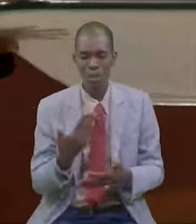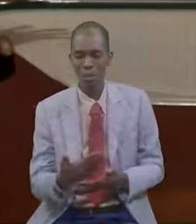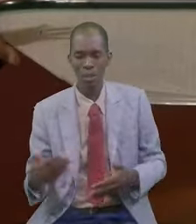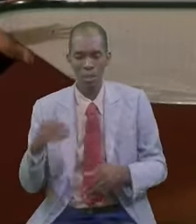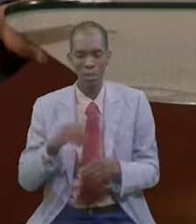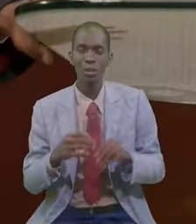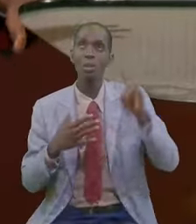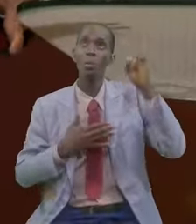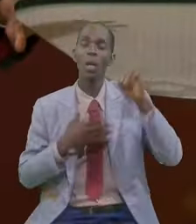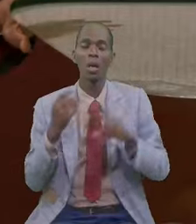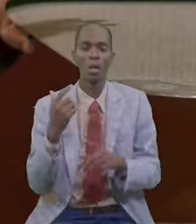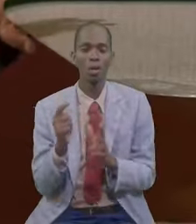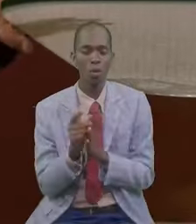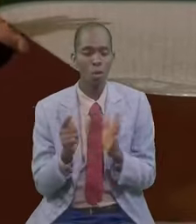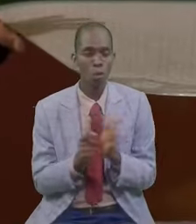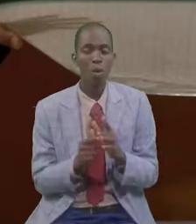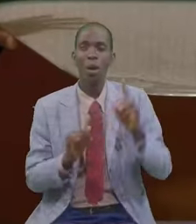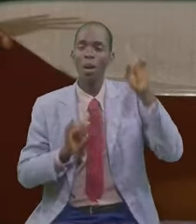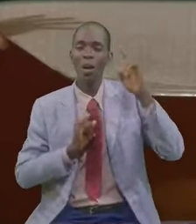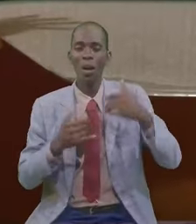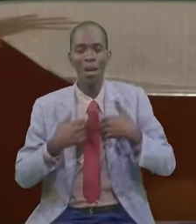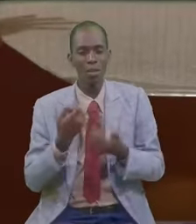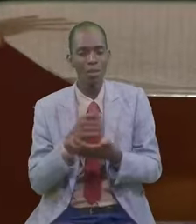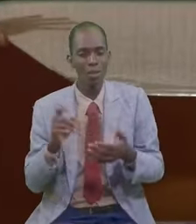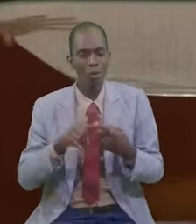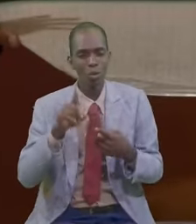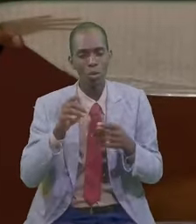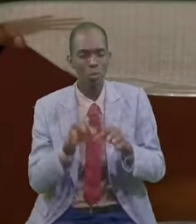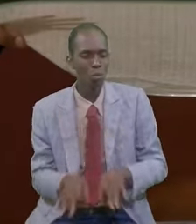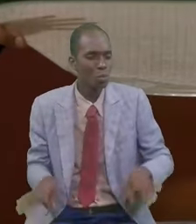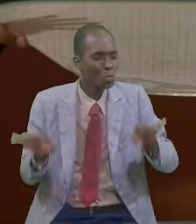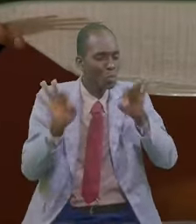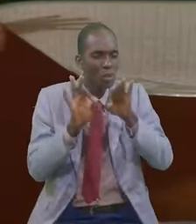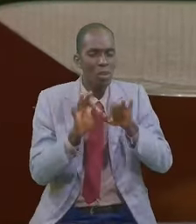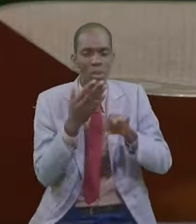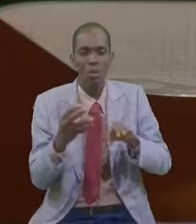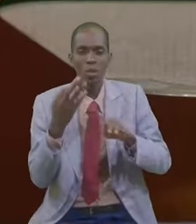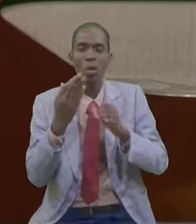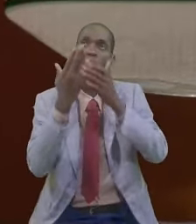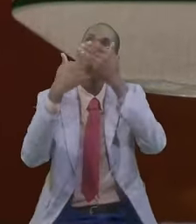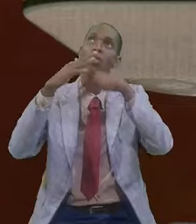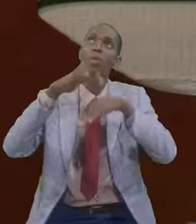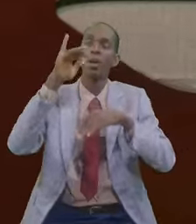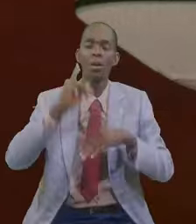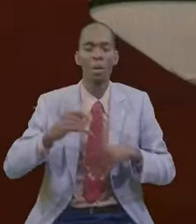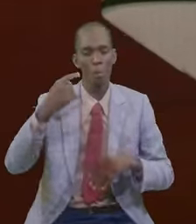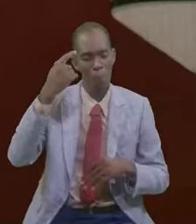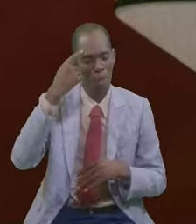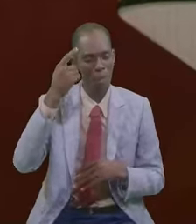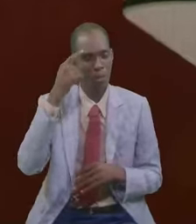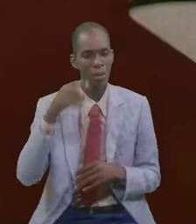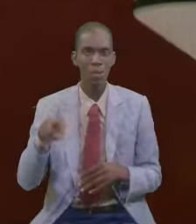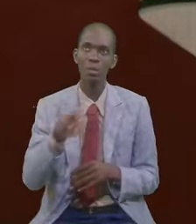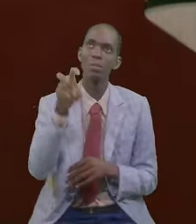choses pesantes, essentielles, importantes, les choses essentielles pour les pèlerins qui vont au